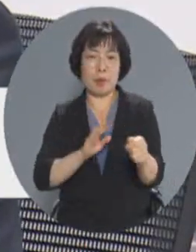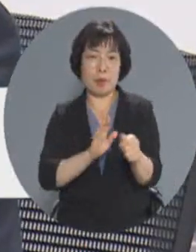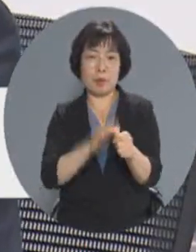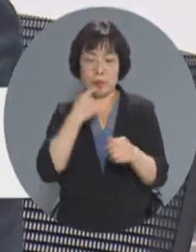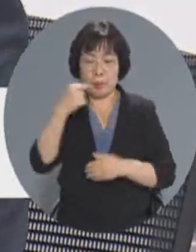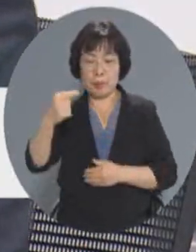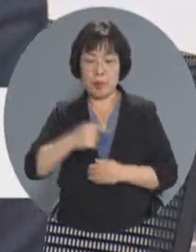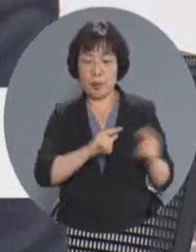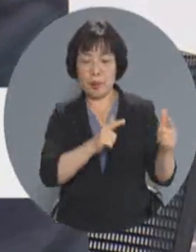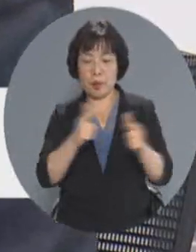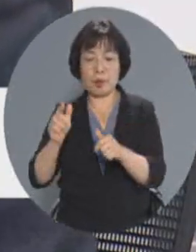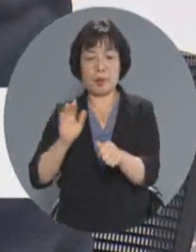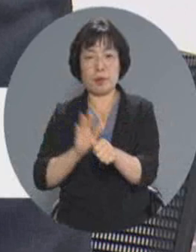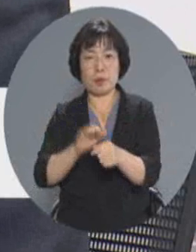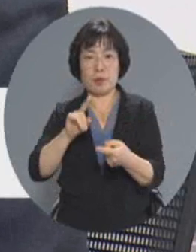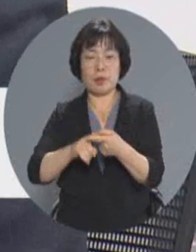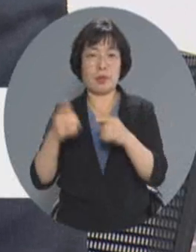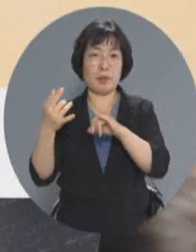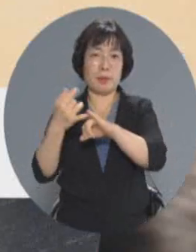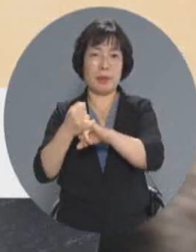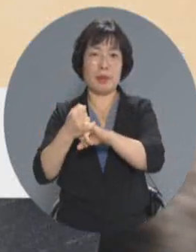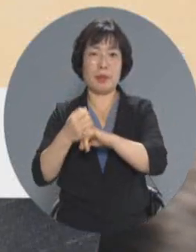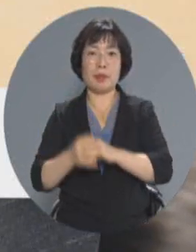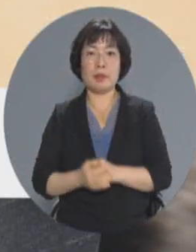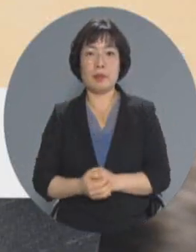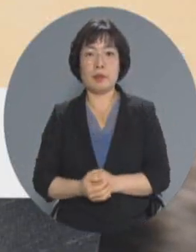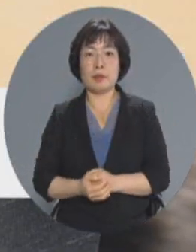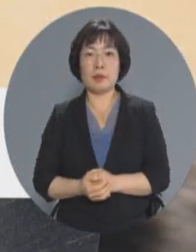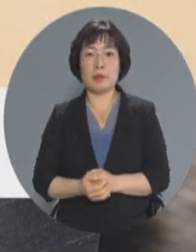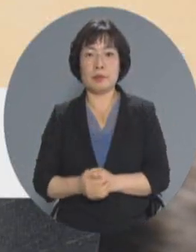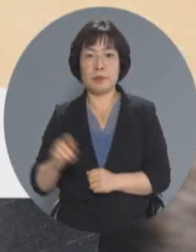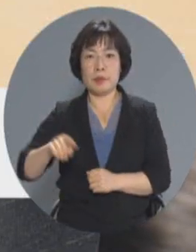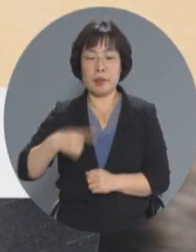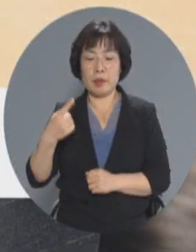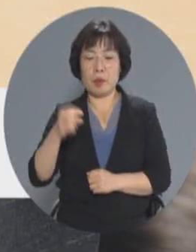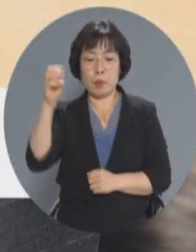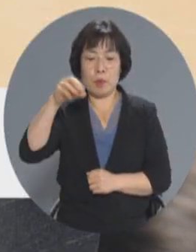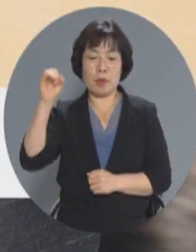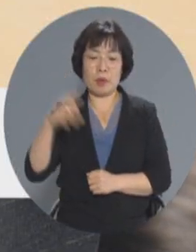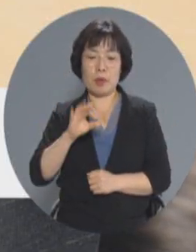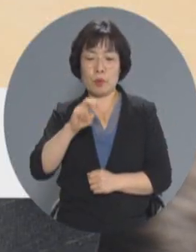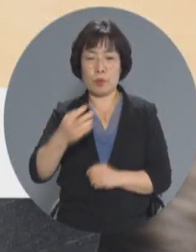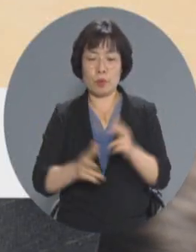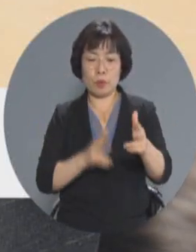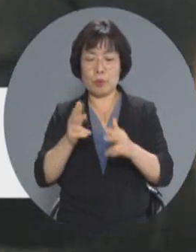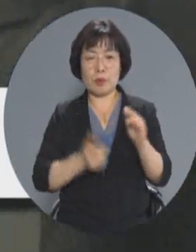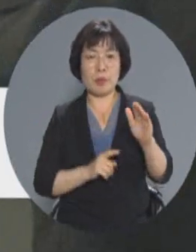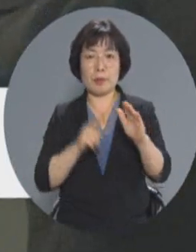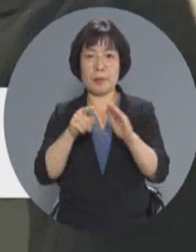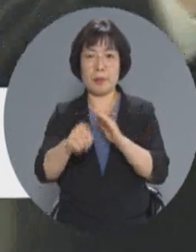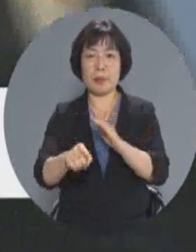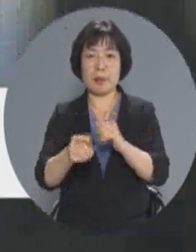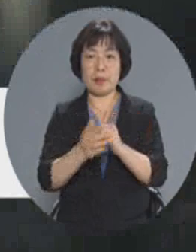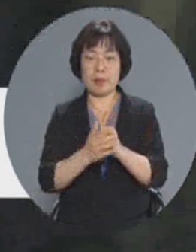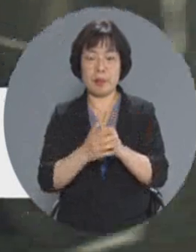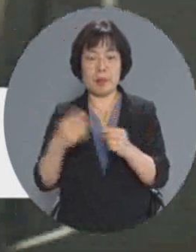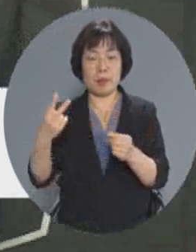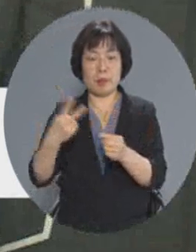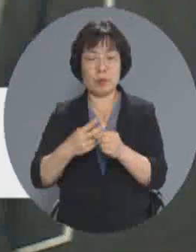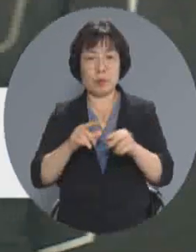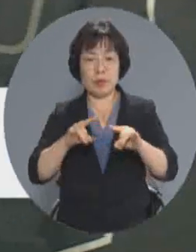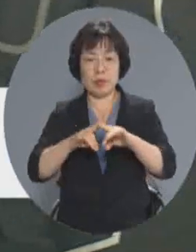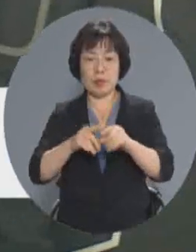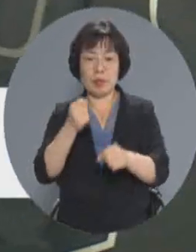받고 다각적인 지원을 약속했습니다. 이어 광양 율촌산단을 방문한 김 총리는 2차 전지